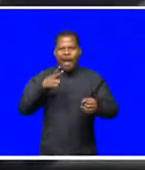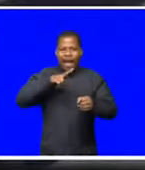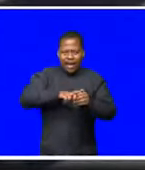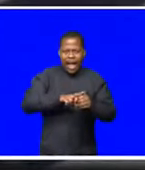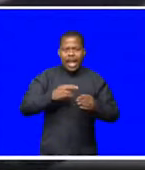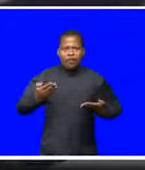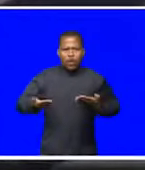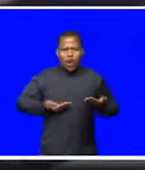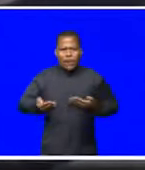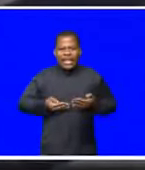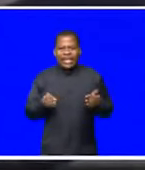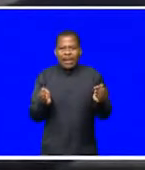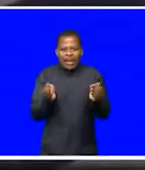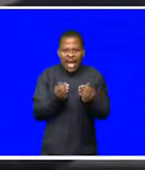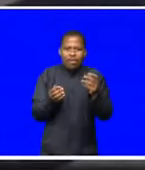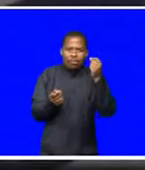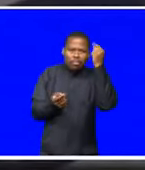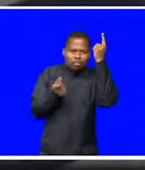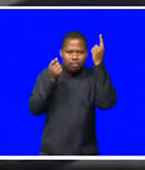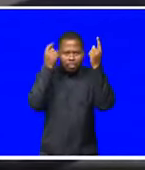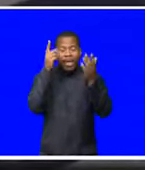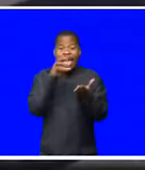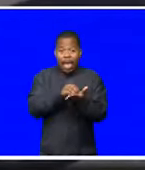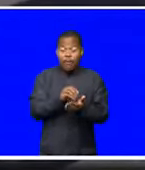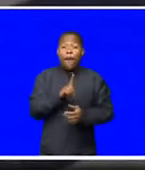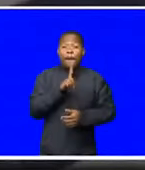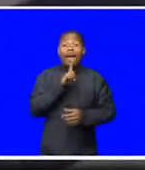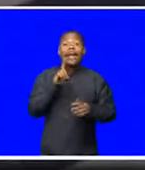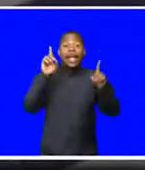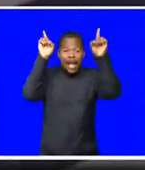tekushicilela tincomo lesuku etivetwe bachashi